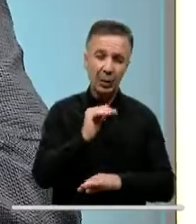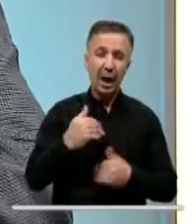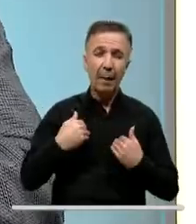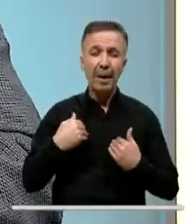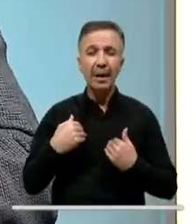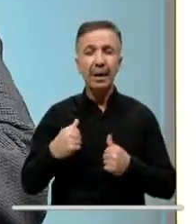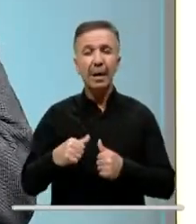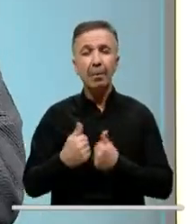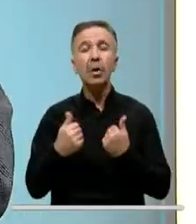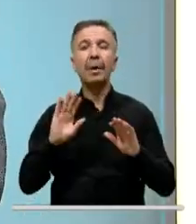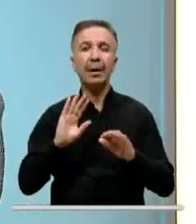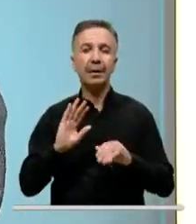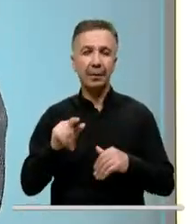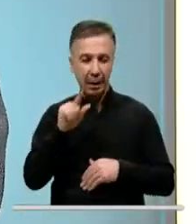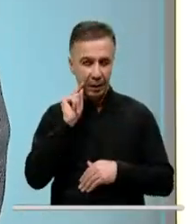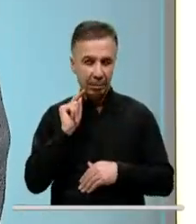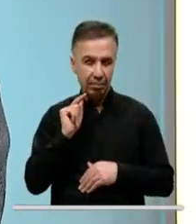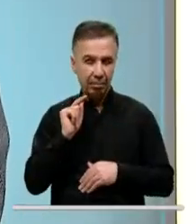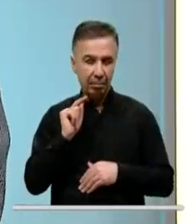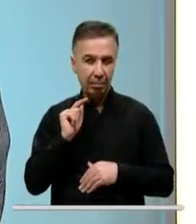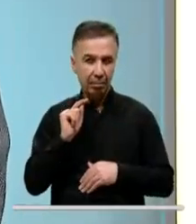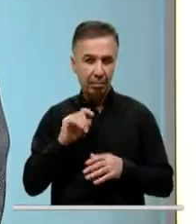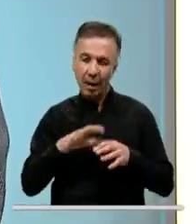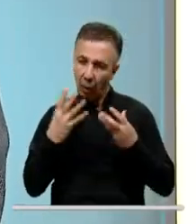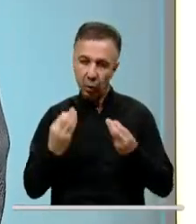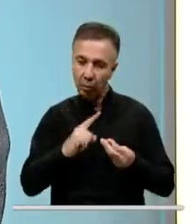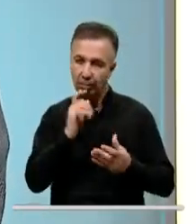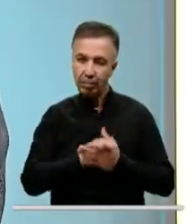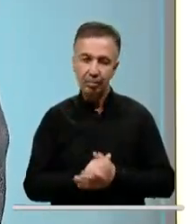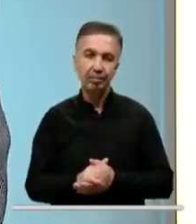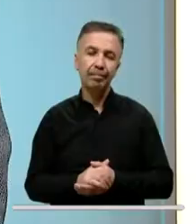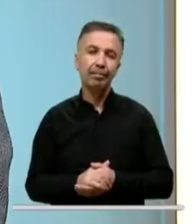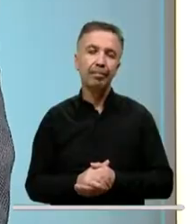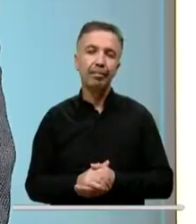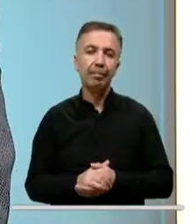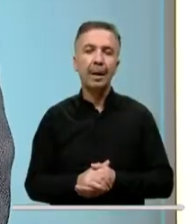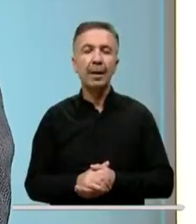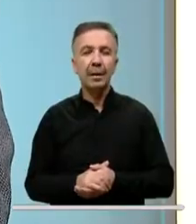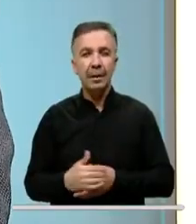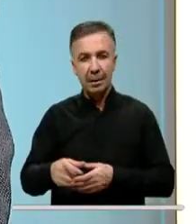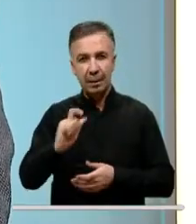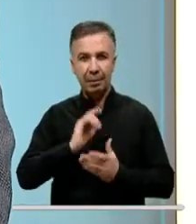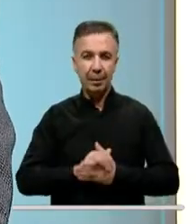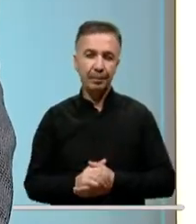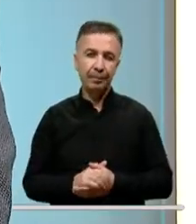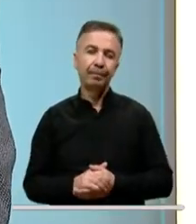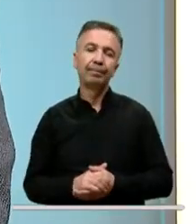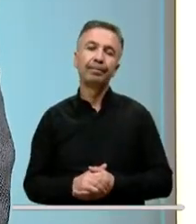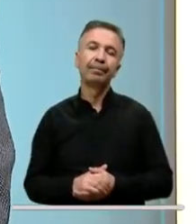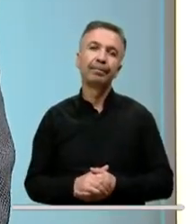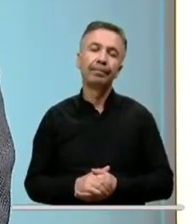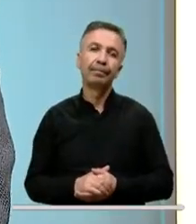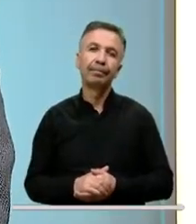Şimdi muhterem hocam bu yani efendim